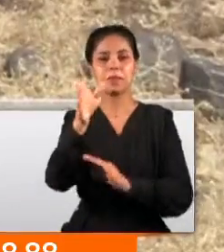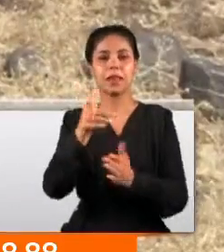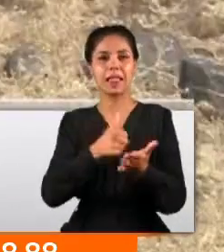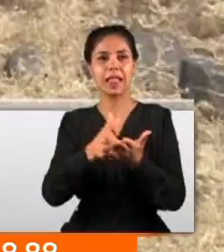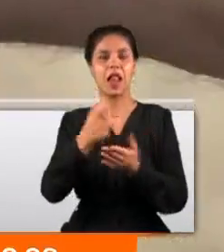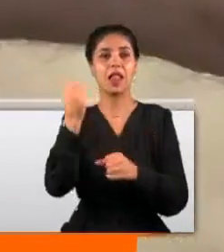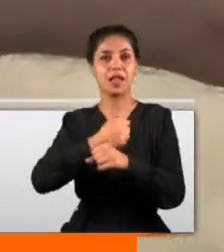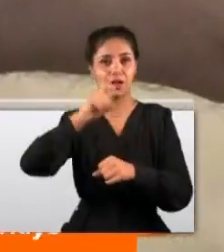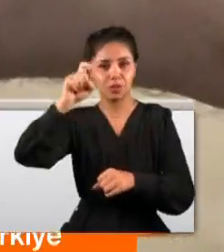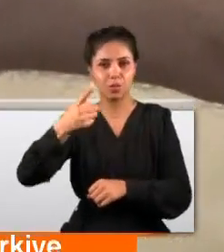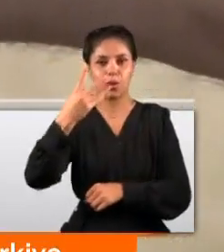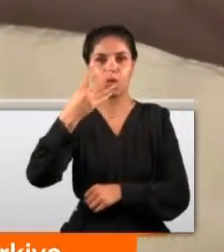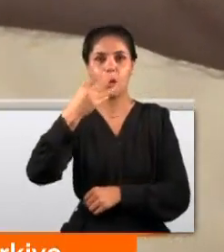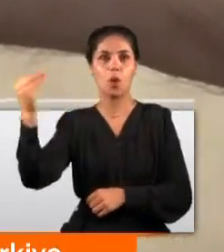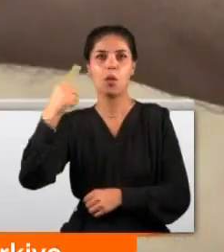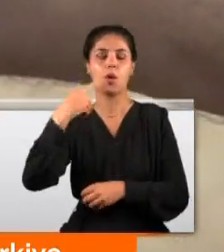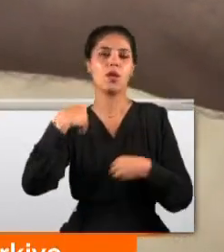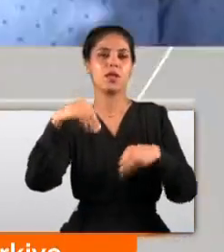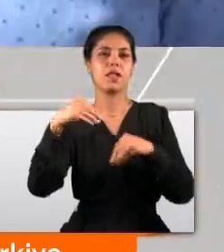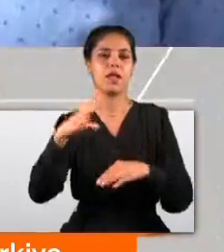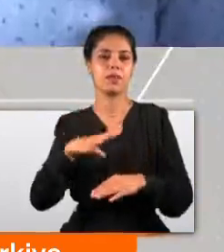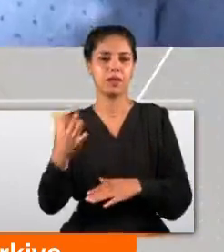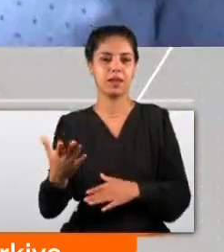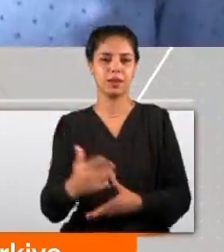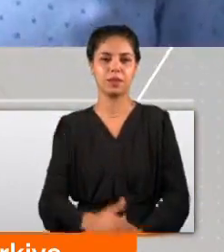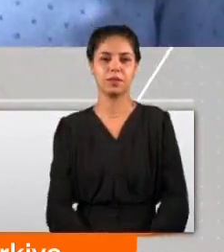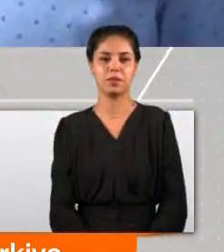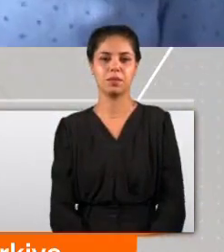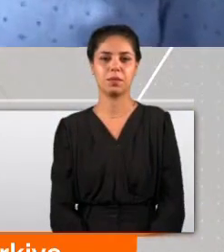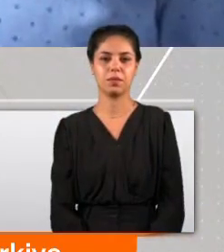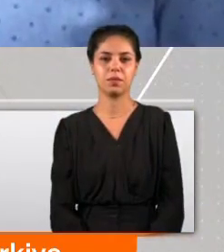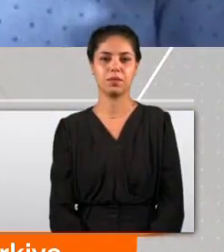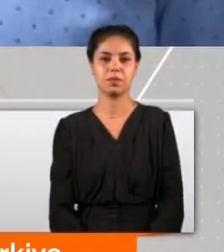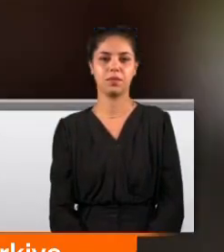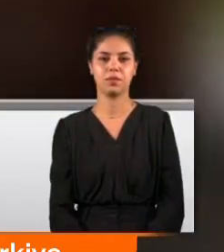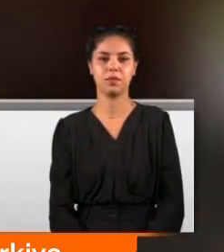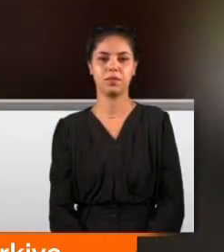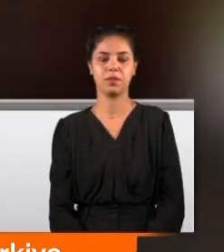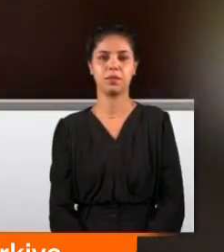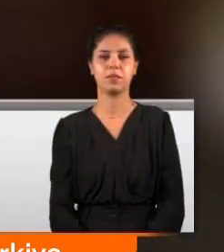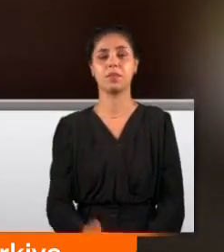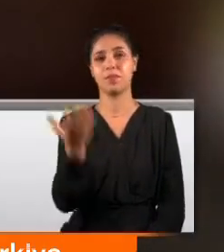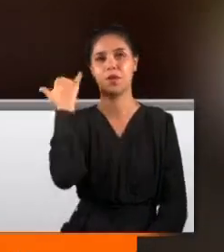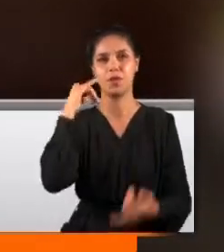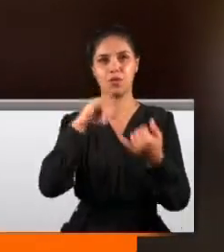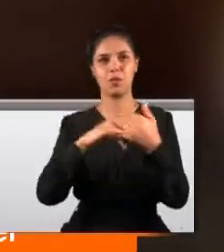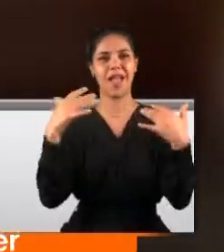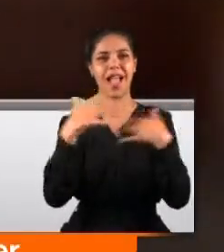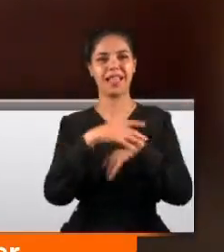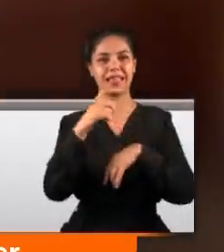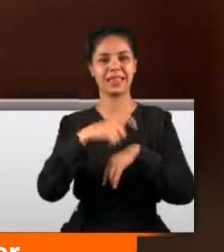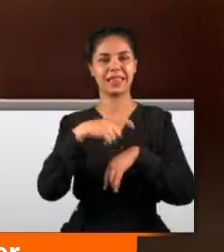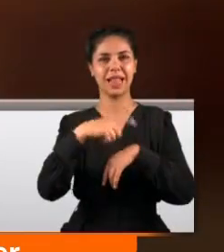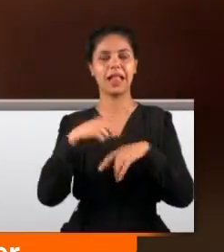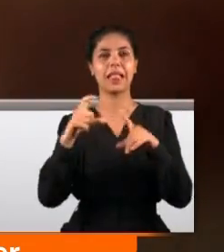bulduğu taşı 4 milyon liraya satılığa çıkardı. Şimdiye kadar ilk defa böyle bir taşa bir cisme rastladık. Geçen cumartesi akşam